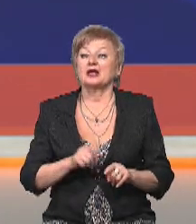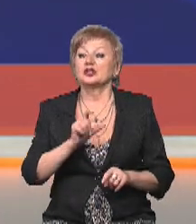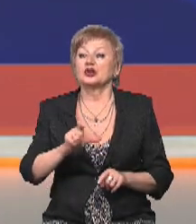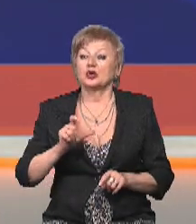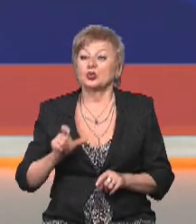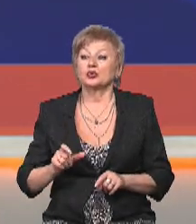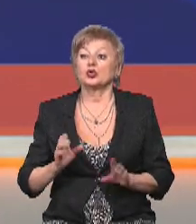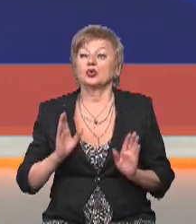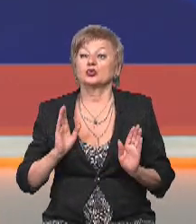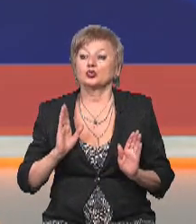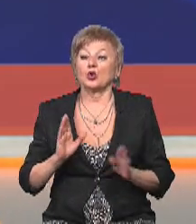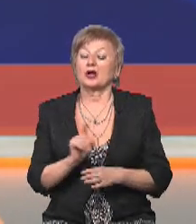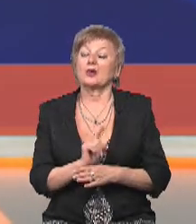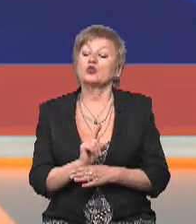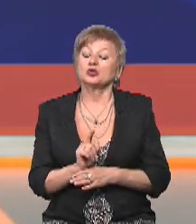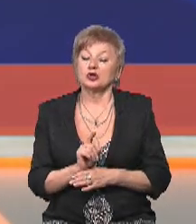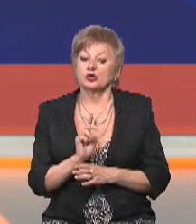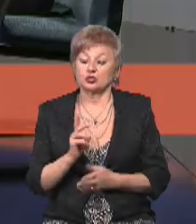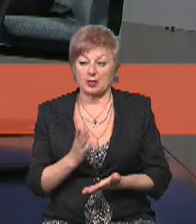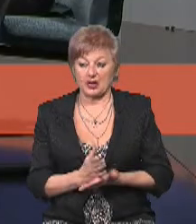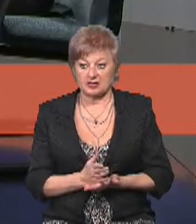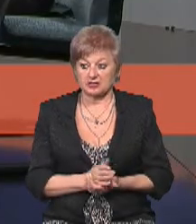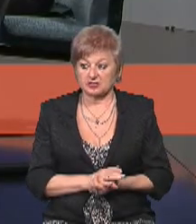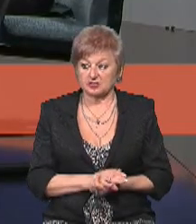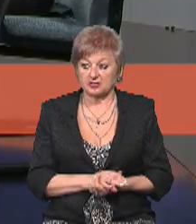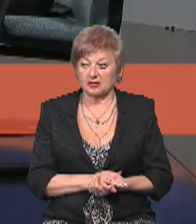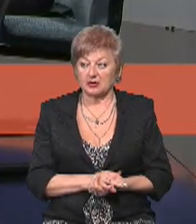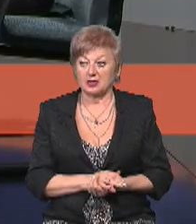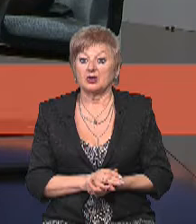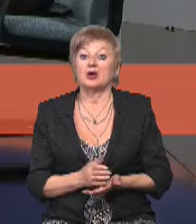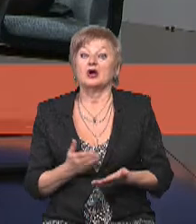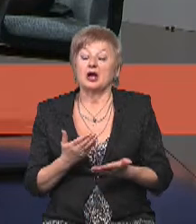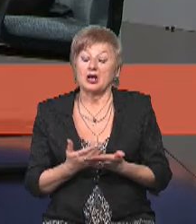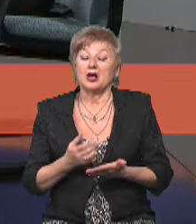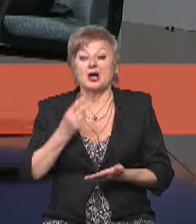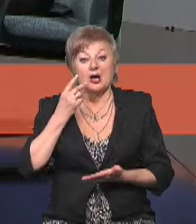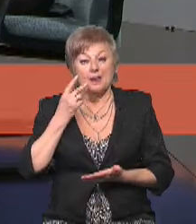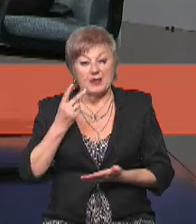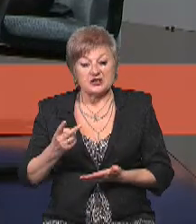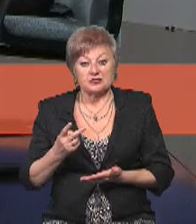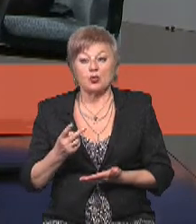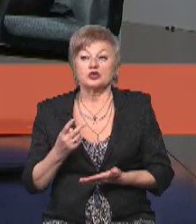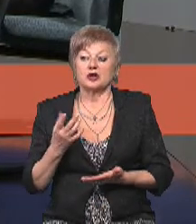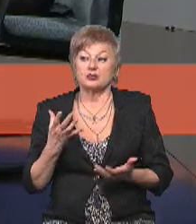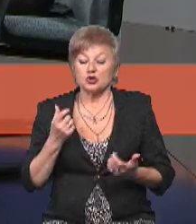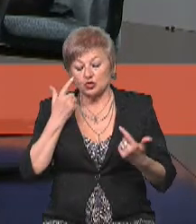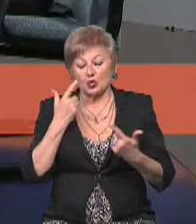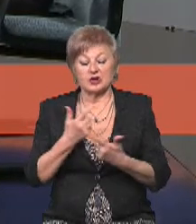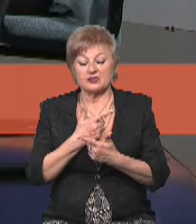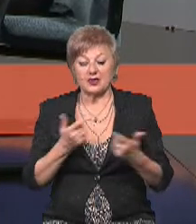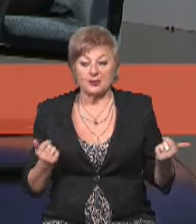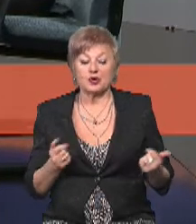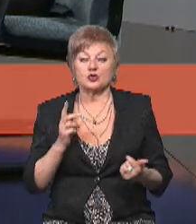мають прибор обліку будь-який. До речі, давайте переглянемо те, що у нас є інформація про кількість